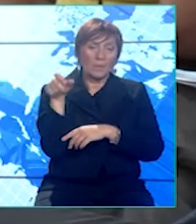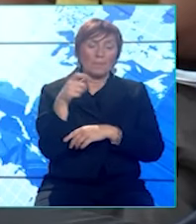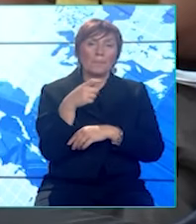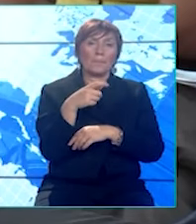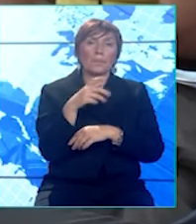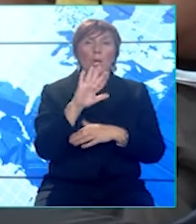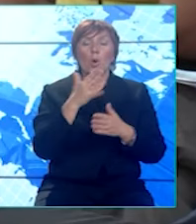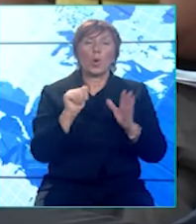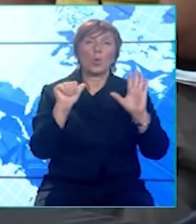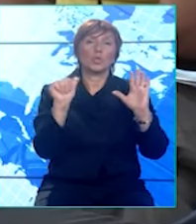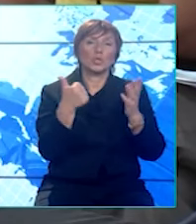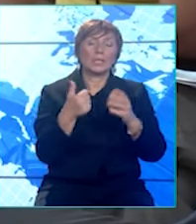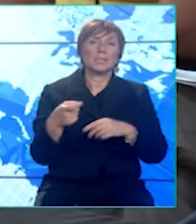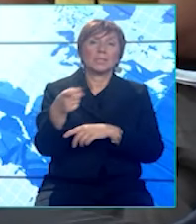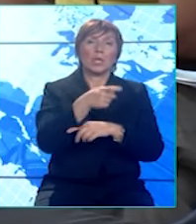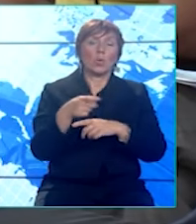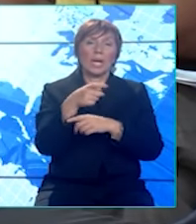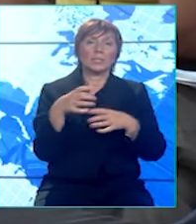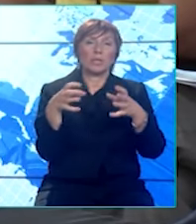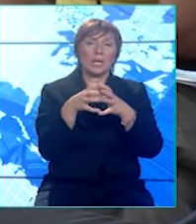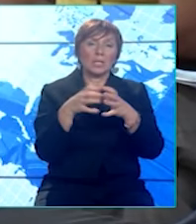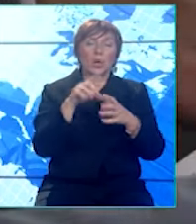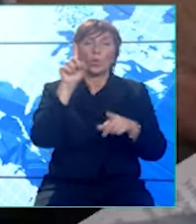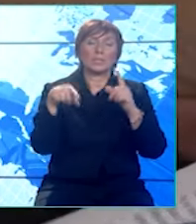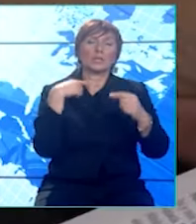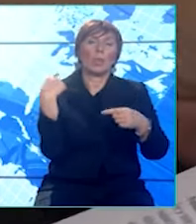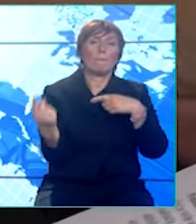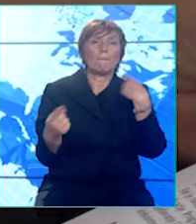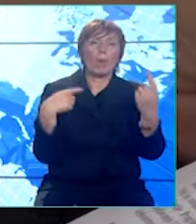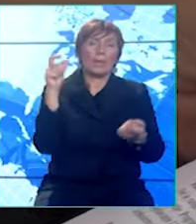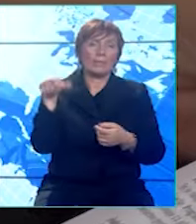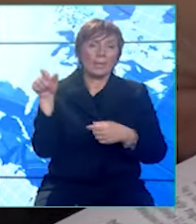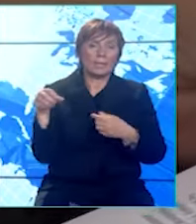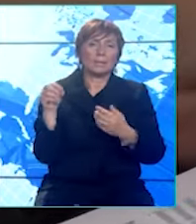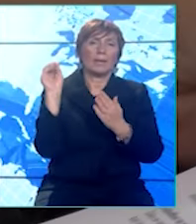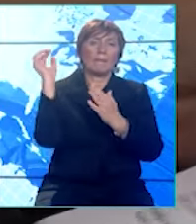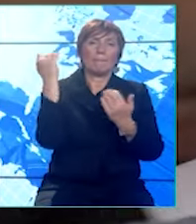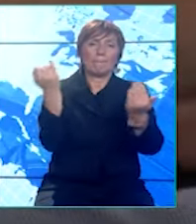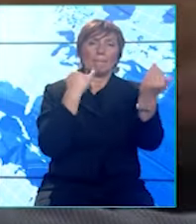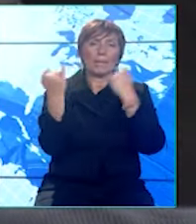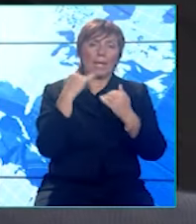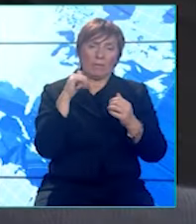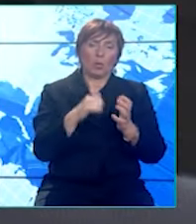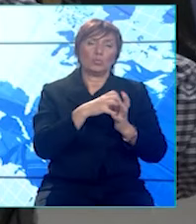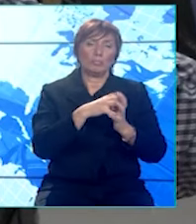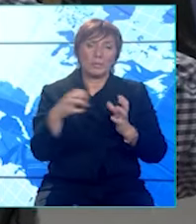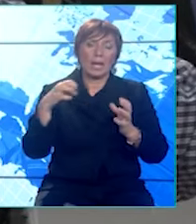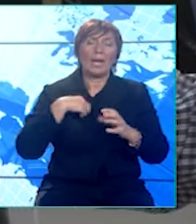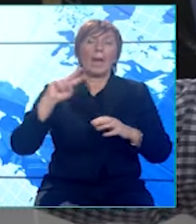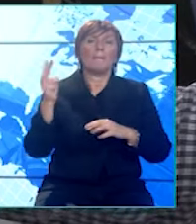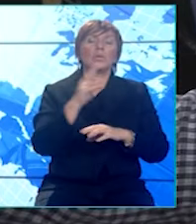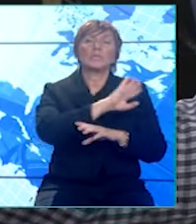učesnika, oko 16 organizovanih grupa, ostalo su pojedinci, prijave su u toku. Ja ovom prilikom pozivam